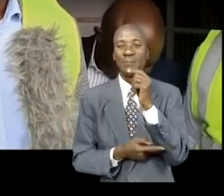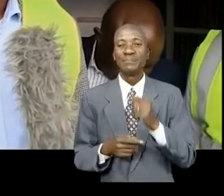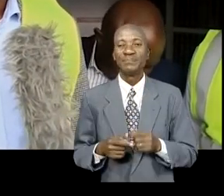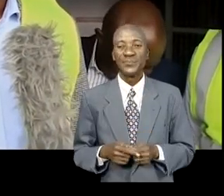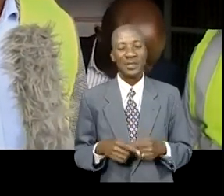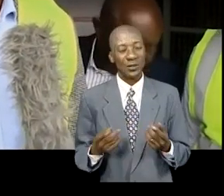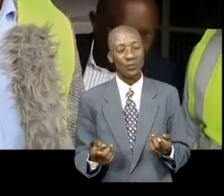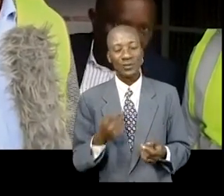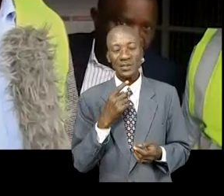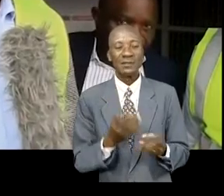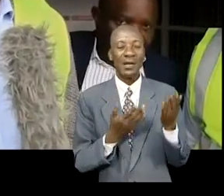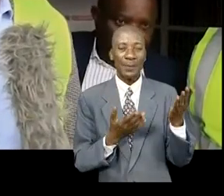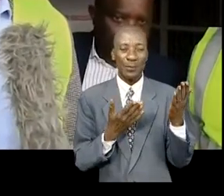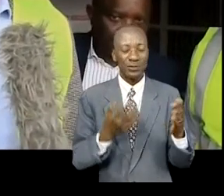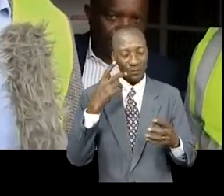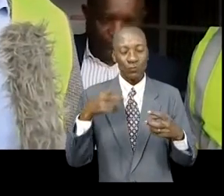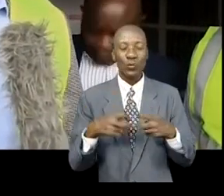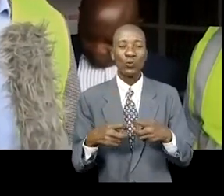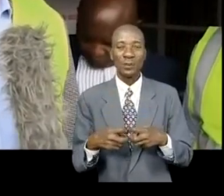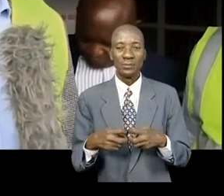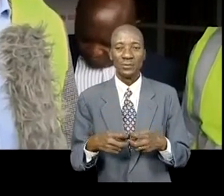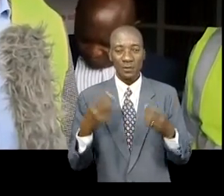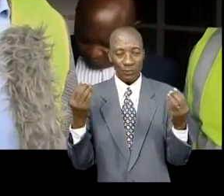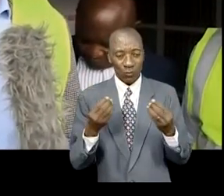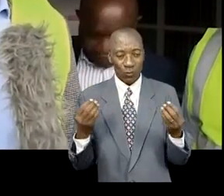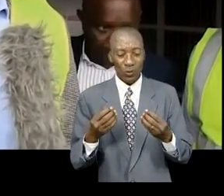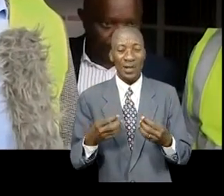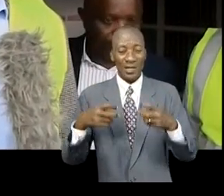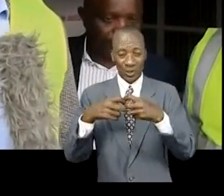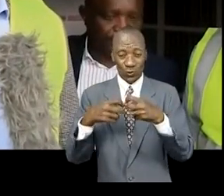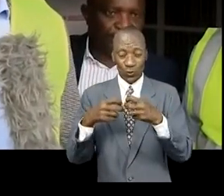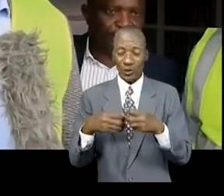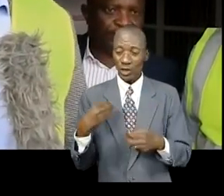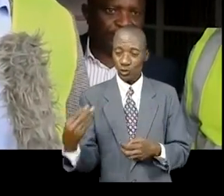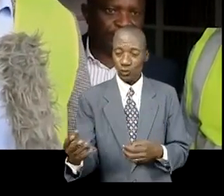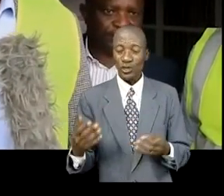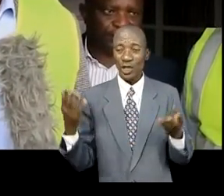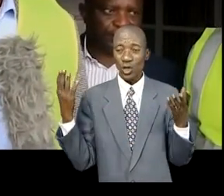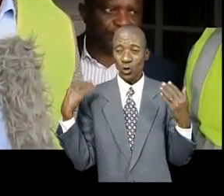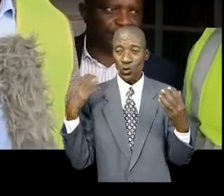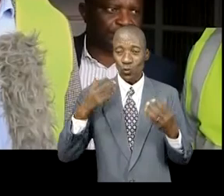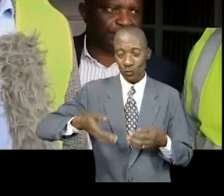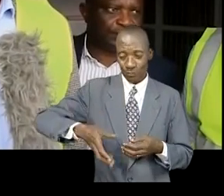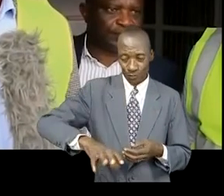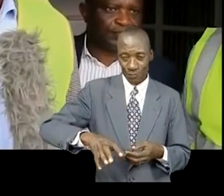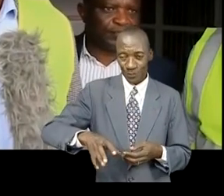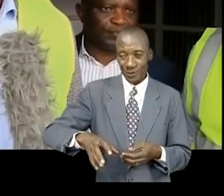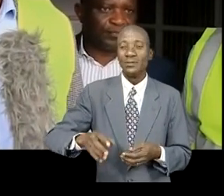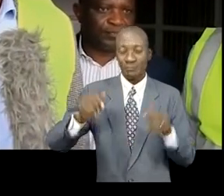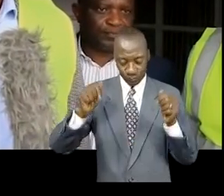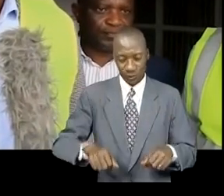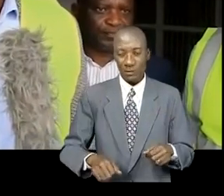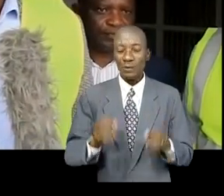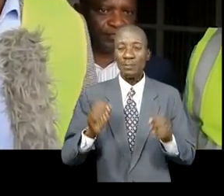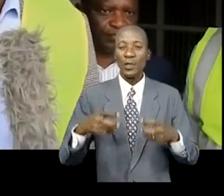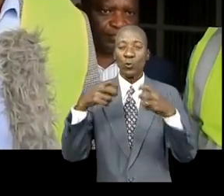très important d'avoir de l'électricité parce que l'approvisionnement en eau potable de Goma est aussi très